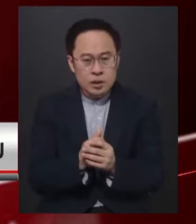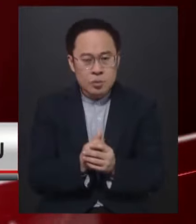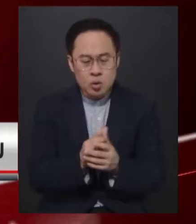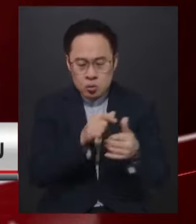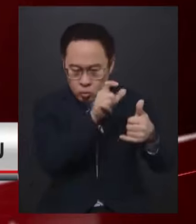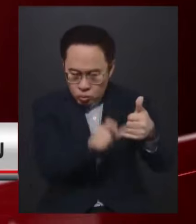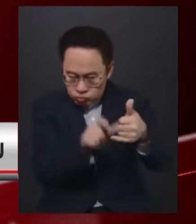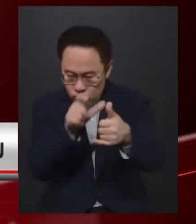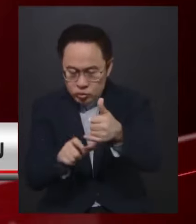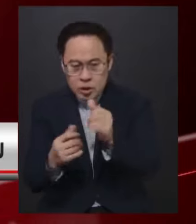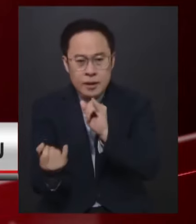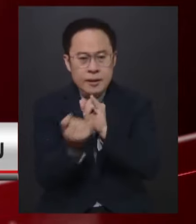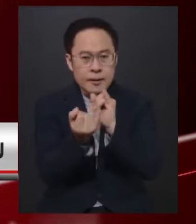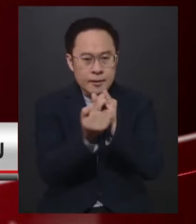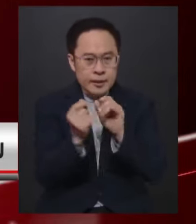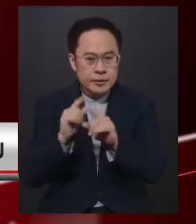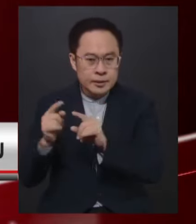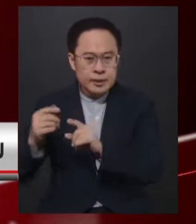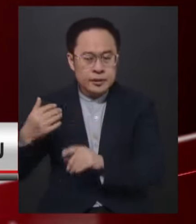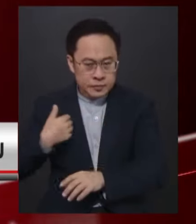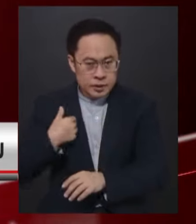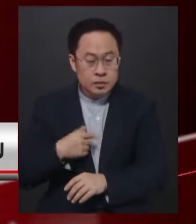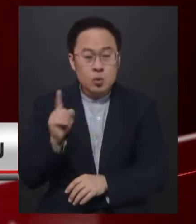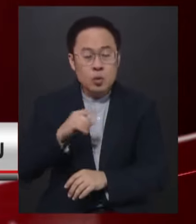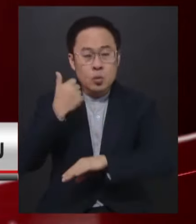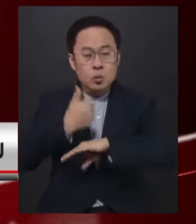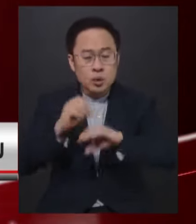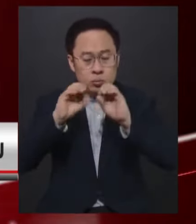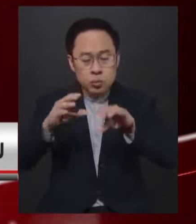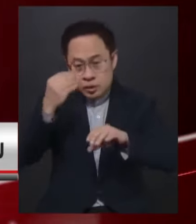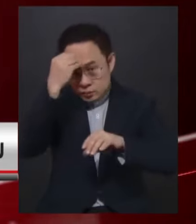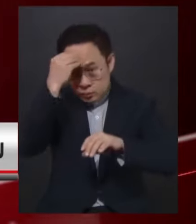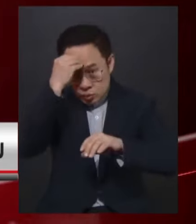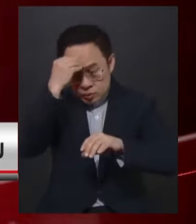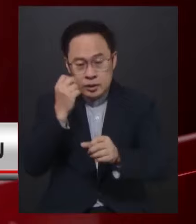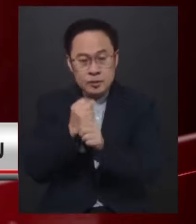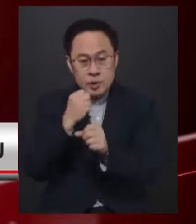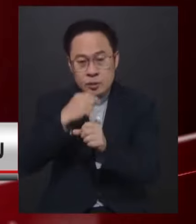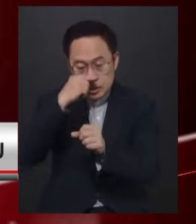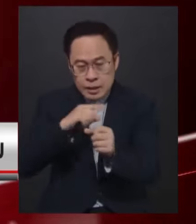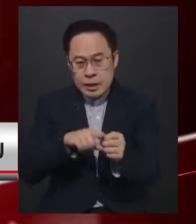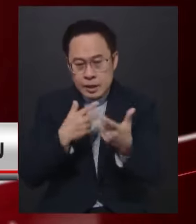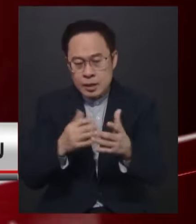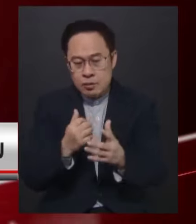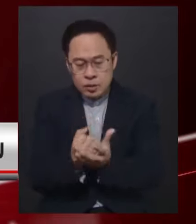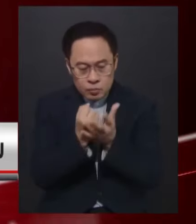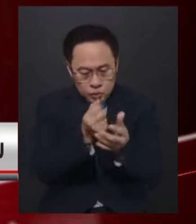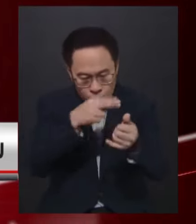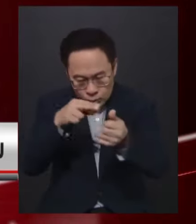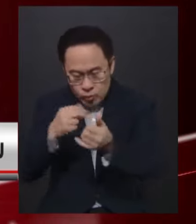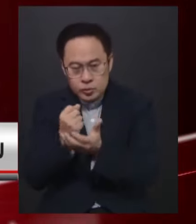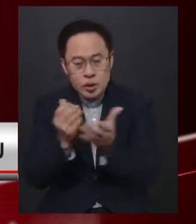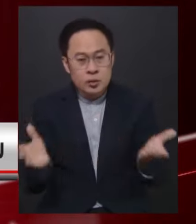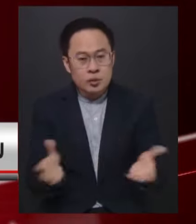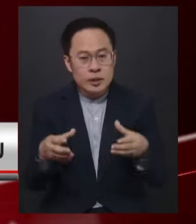ชุดนี้นะคะแต่ยิ่งได้นักเตะที่เรียกว่ามีความเป็นตัวประสบการณ์มาช่วยทีมมากขึ้นก็น่าจะทำให้ทีมชาติ